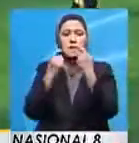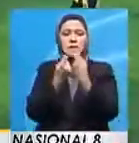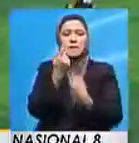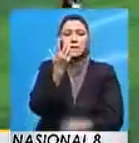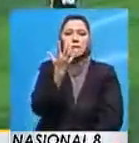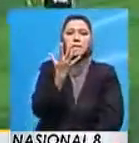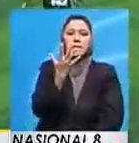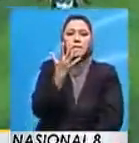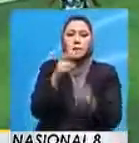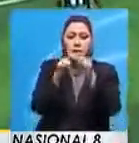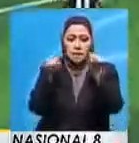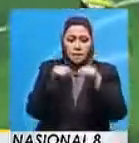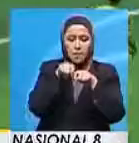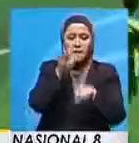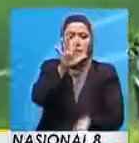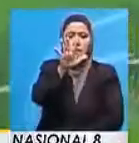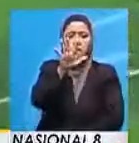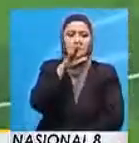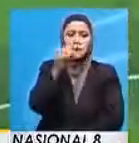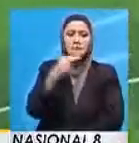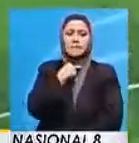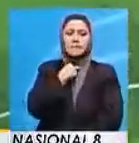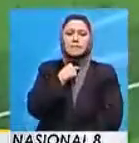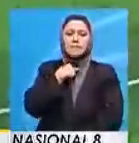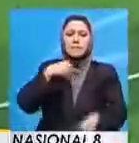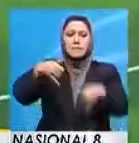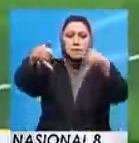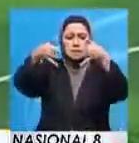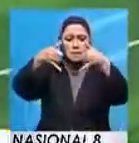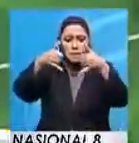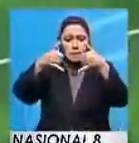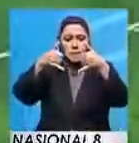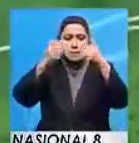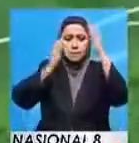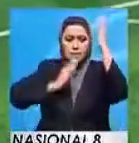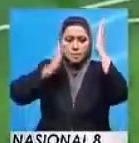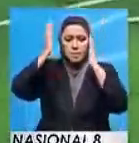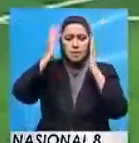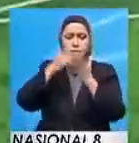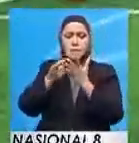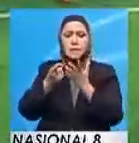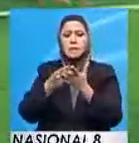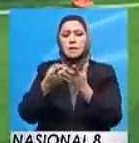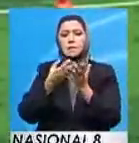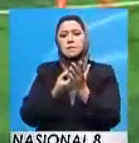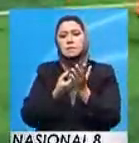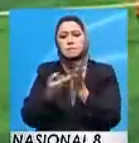separuh akhir Piala Malaysia serta tewas di pusingan pertama Piala FA.